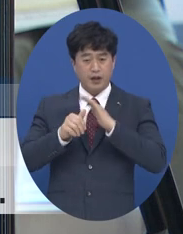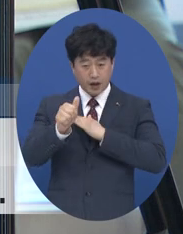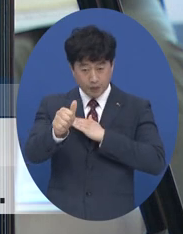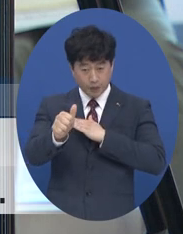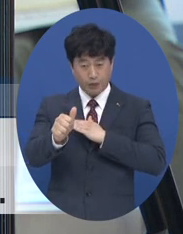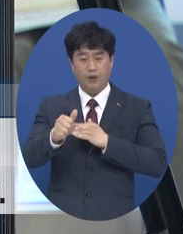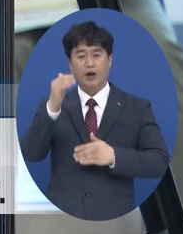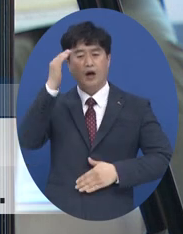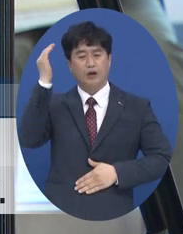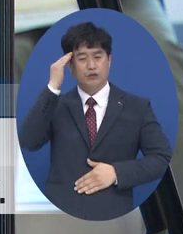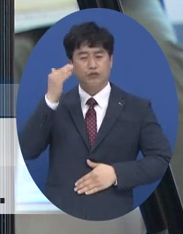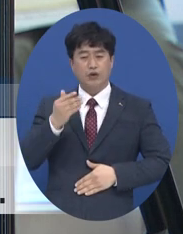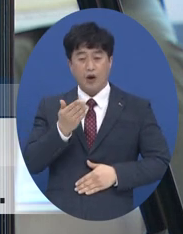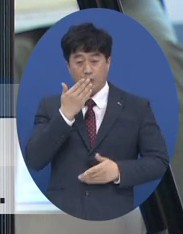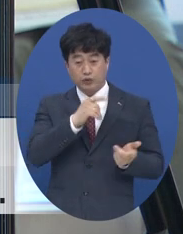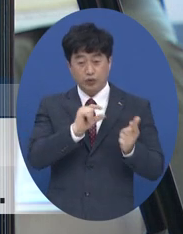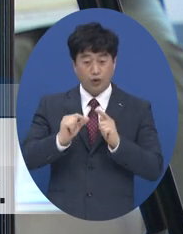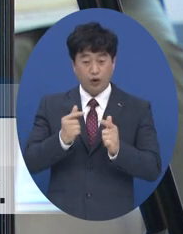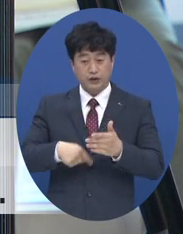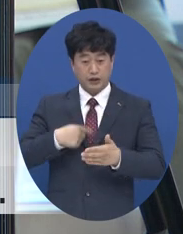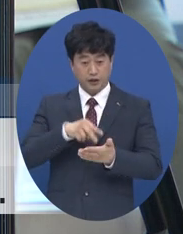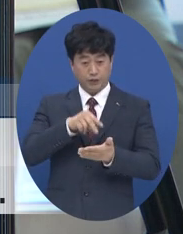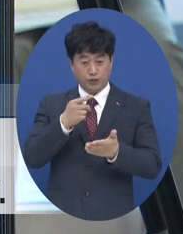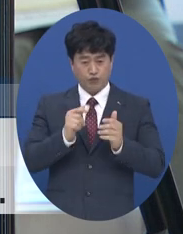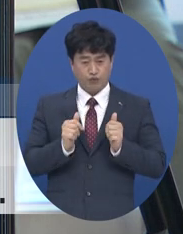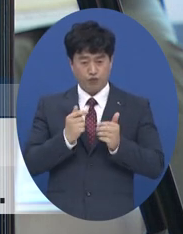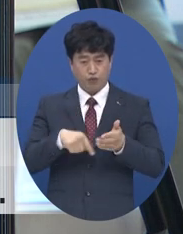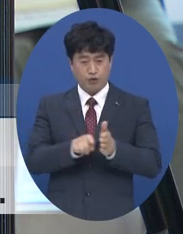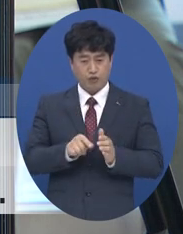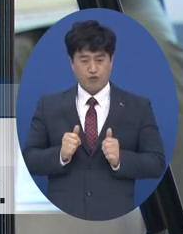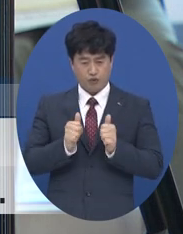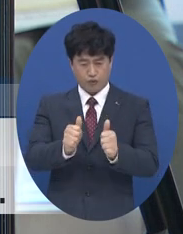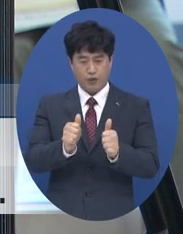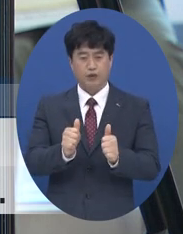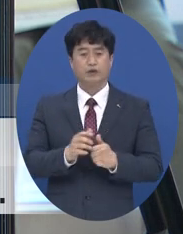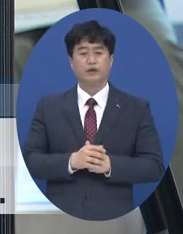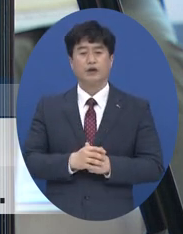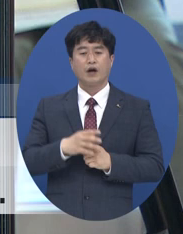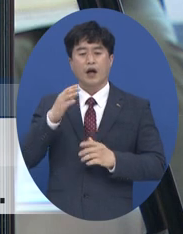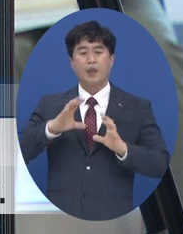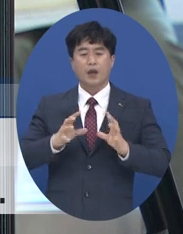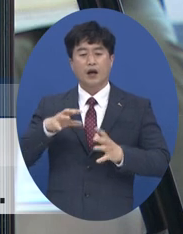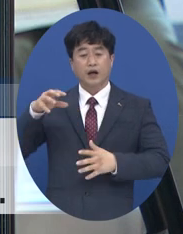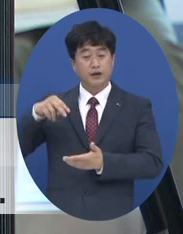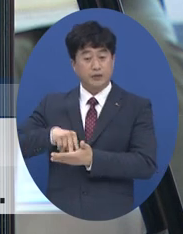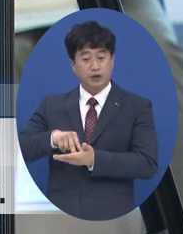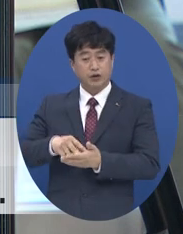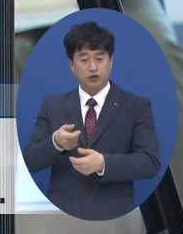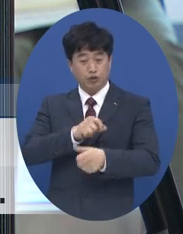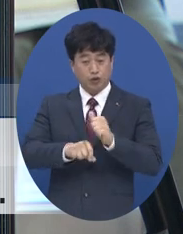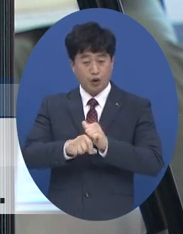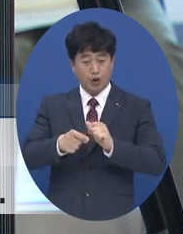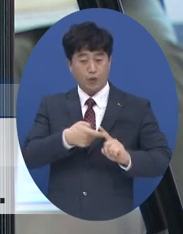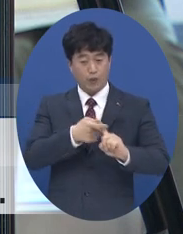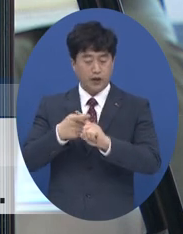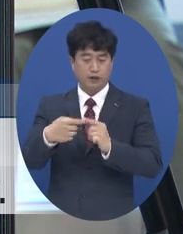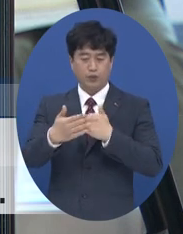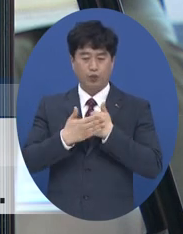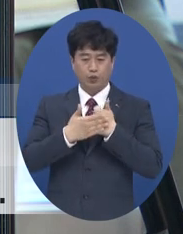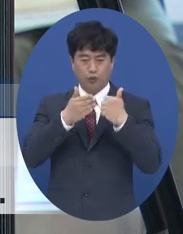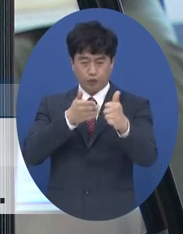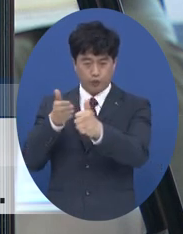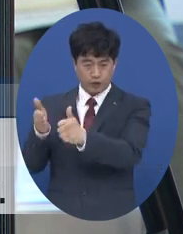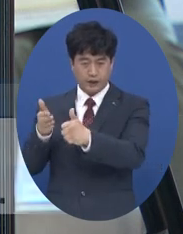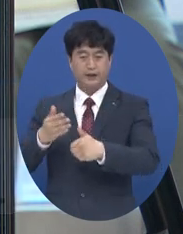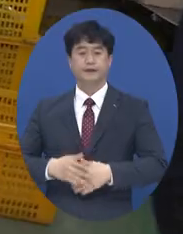국내 식량 자립화를 위해서 열심히 노력하겠습니다. 국가에서도 좀 적극적인 관심과